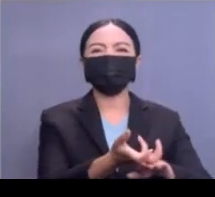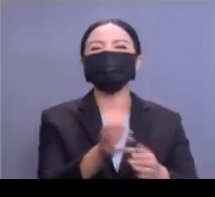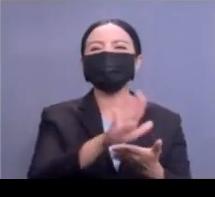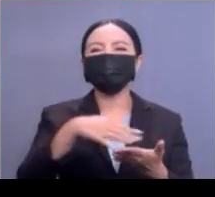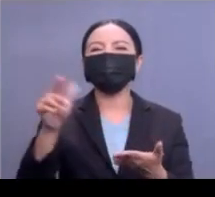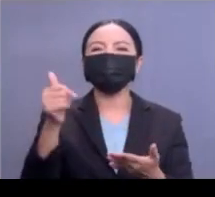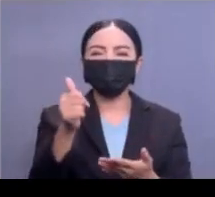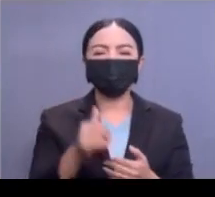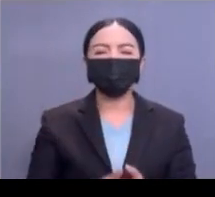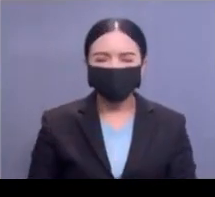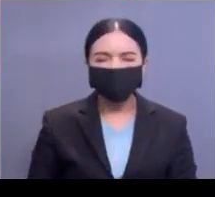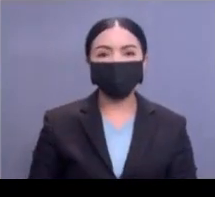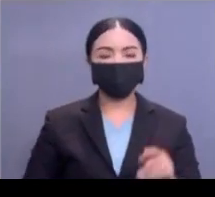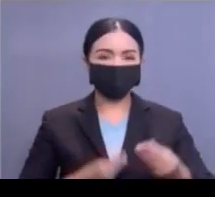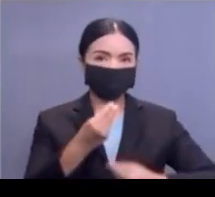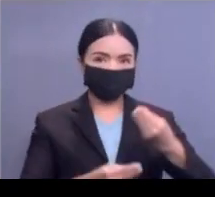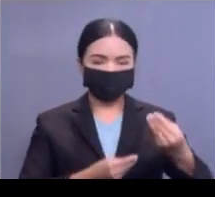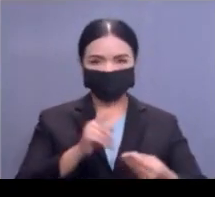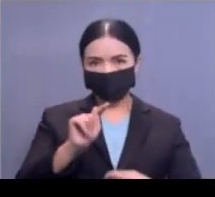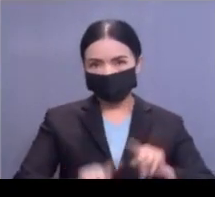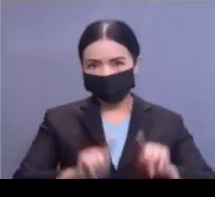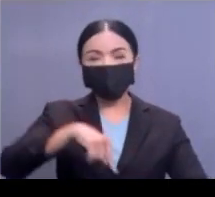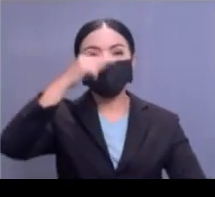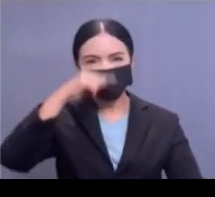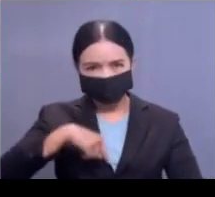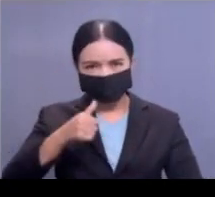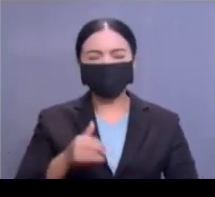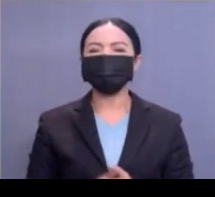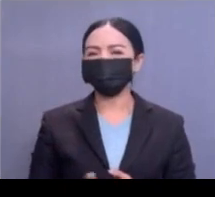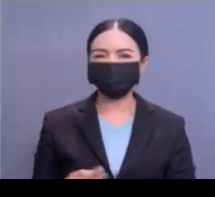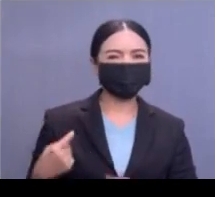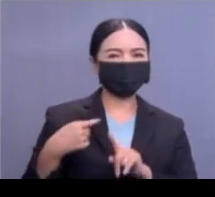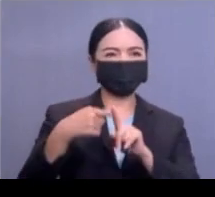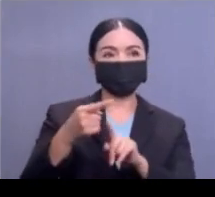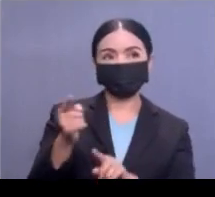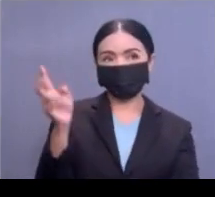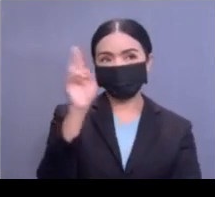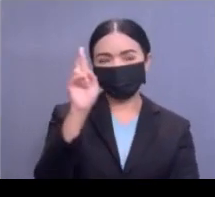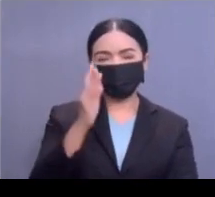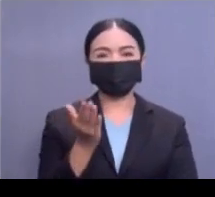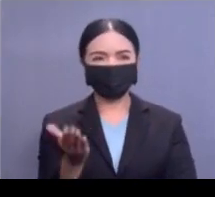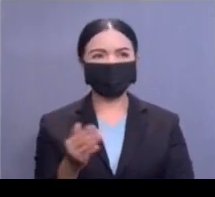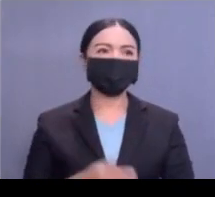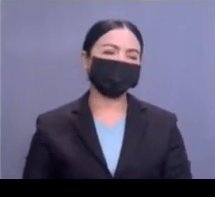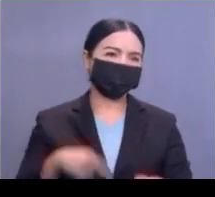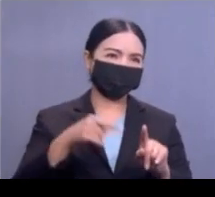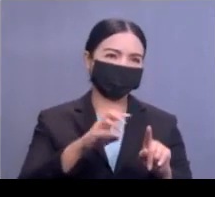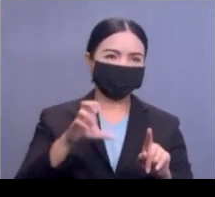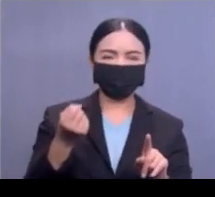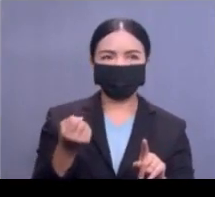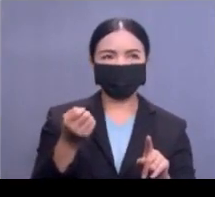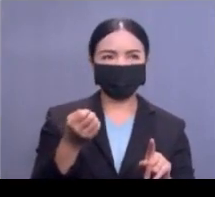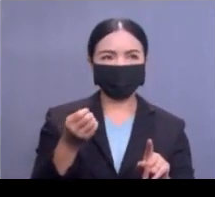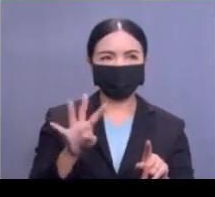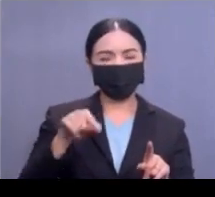คะซึ่งการซื้อขายตลาดหุ้นไทยเช้าวันนี้นะคะถือว่ามีเบากับมาได้ตามตลาดต่างประเทศค่ะช่วงเที่ยงนี้ดัชนีขึ้นมาอยู่ที่พันหกร้อย